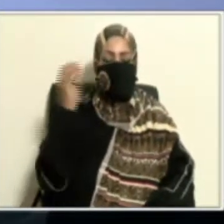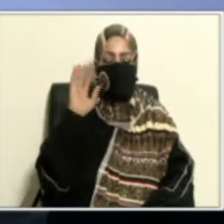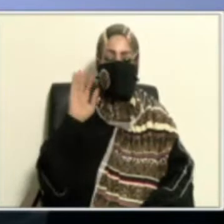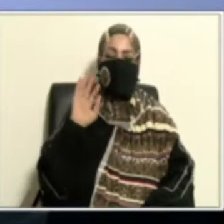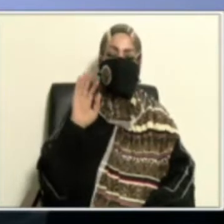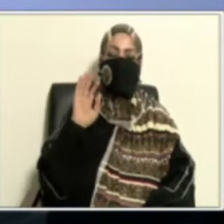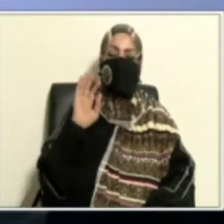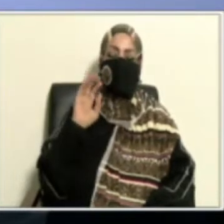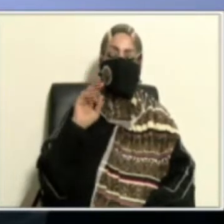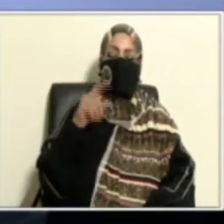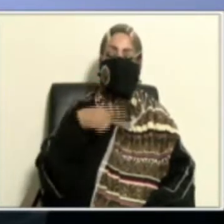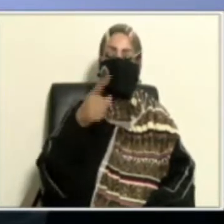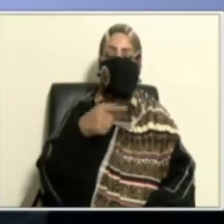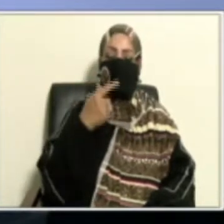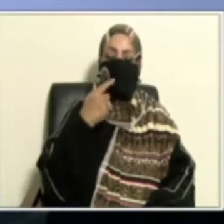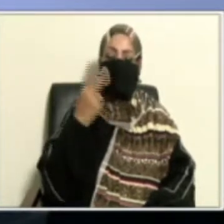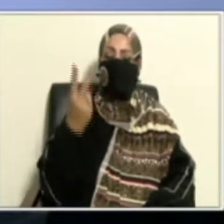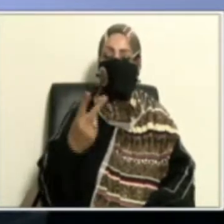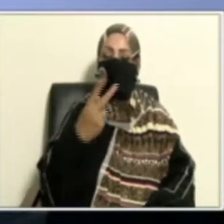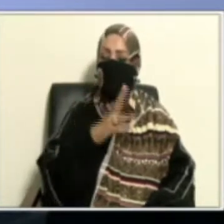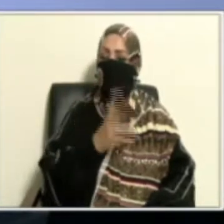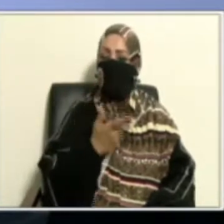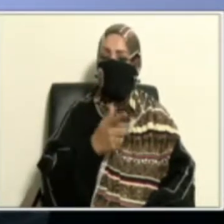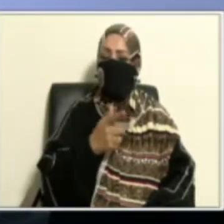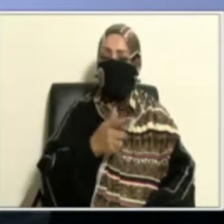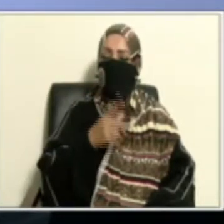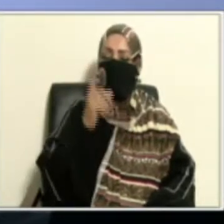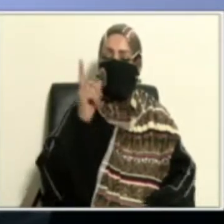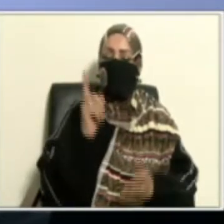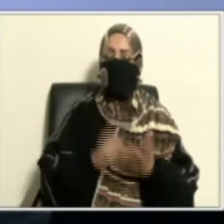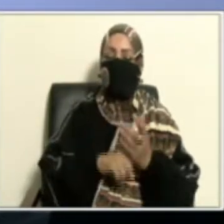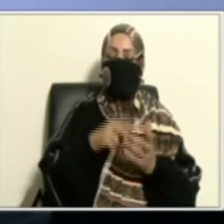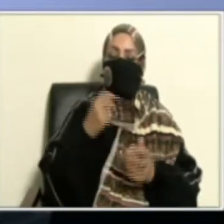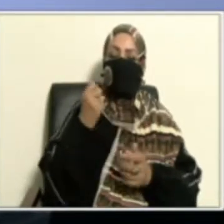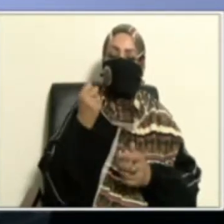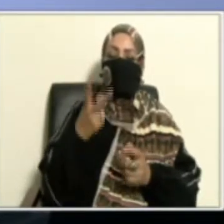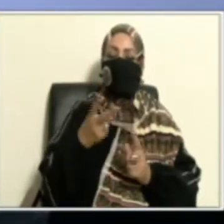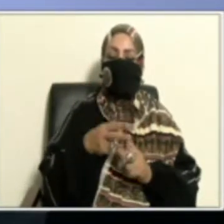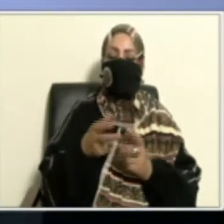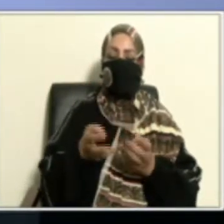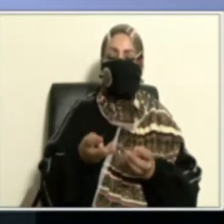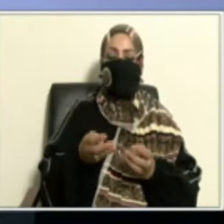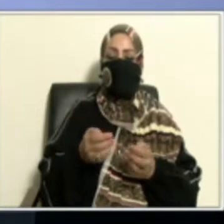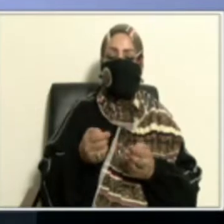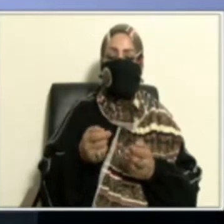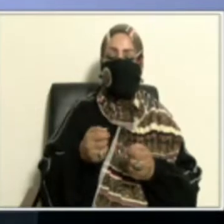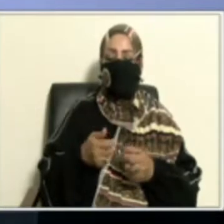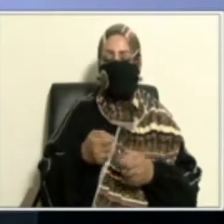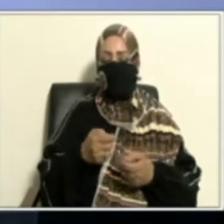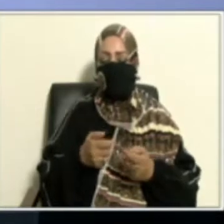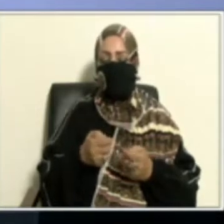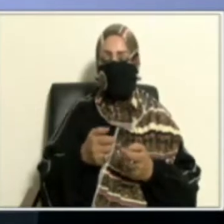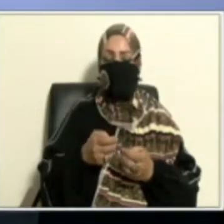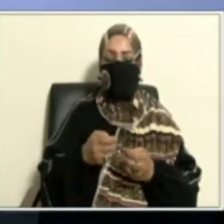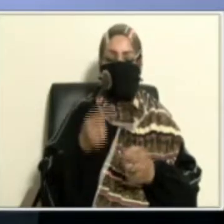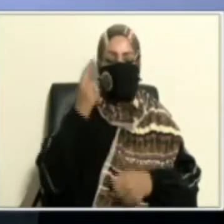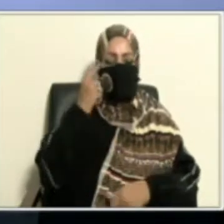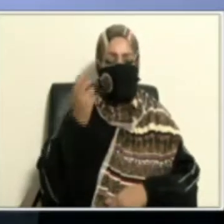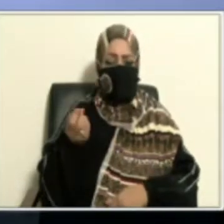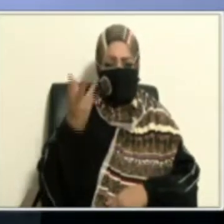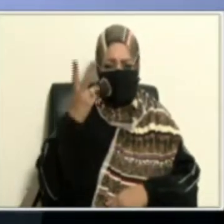يقول لك الصبحة بدعة وما ما تجوزش وما ايش. باه باه، تمام، ان شاء الله تسمع الاجابه بعون الله